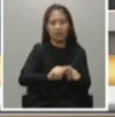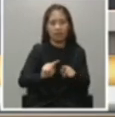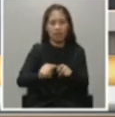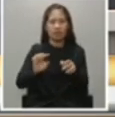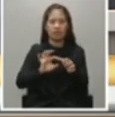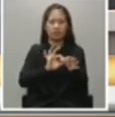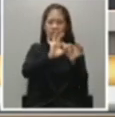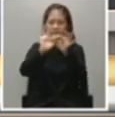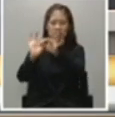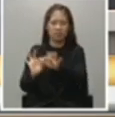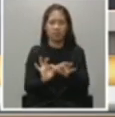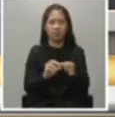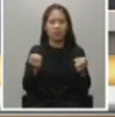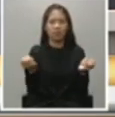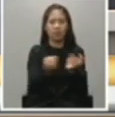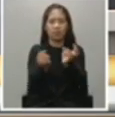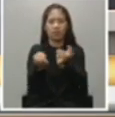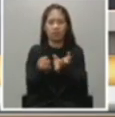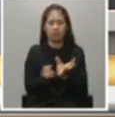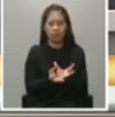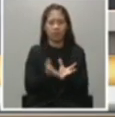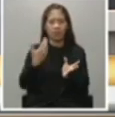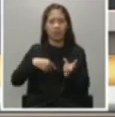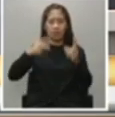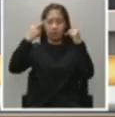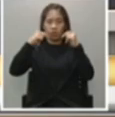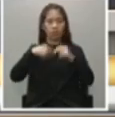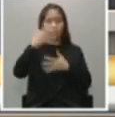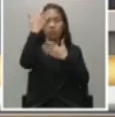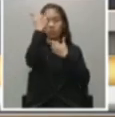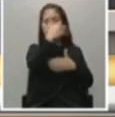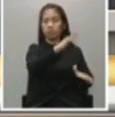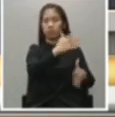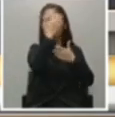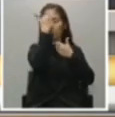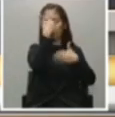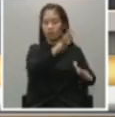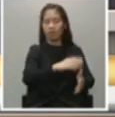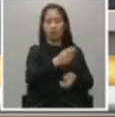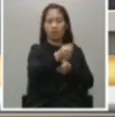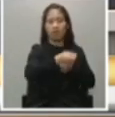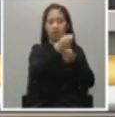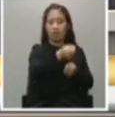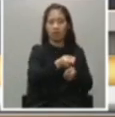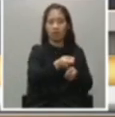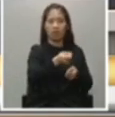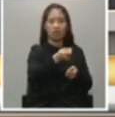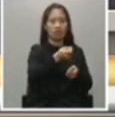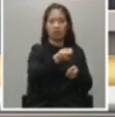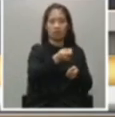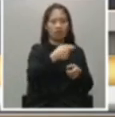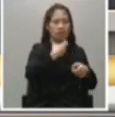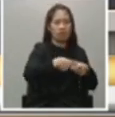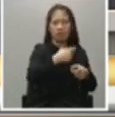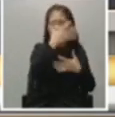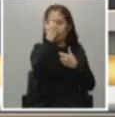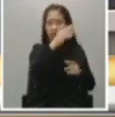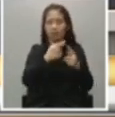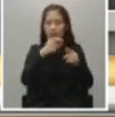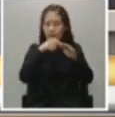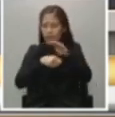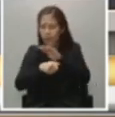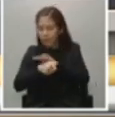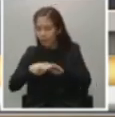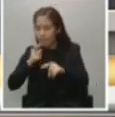ซ่ค่ะแต่พลเอกประยุทธ์ก็ไม่ได้แยแสความเดือดร้อนของเกษตรกรในประเทศกลับไปแอบตกลงกับสหรัฐอเมริก